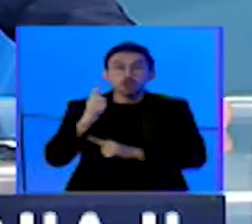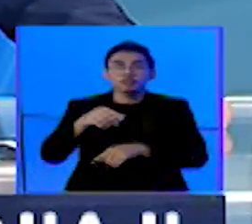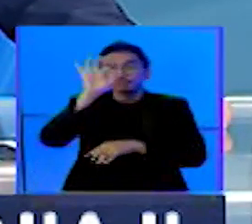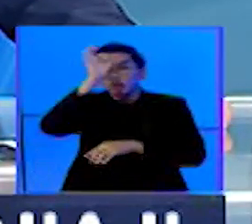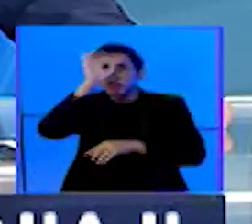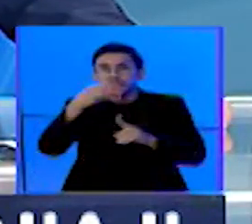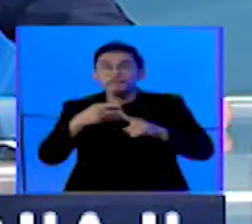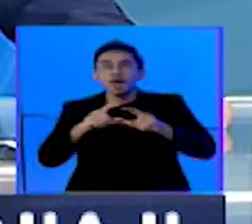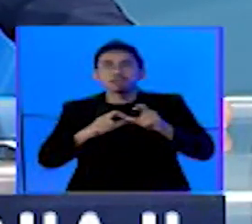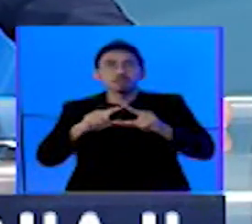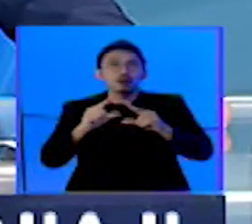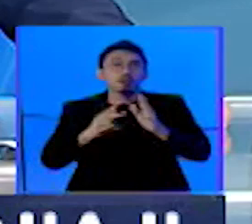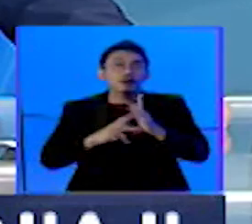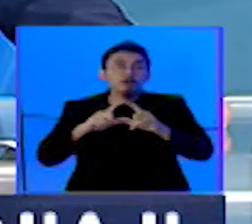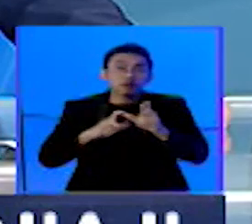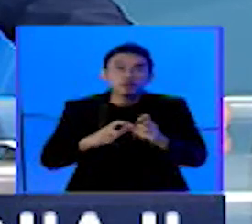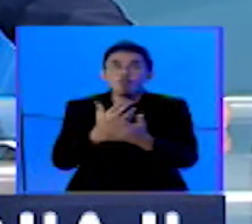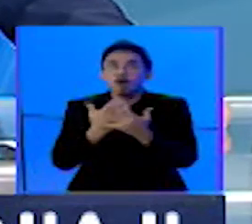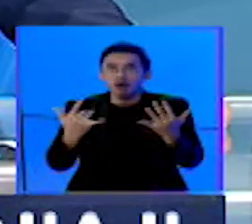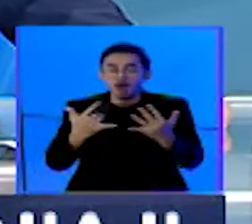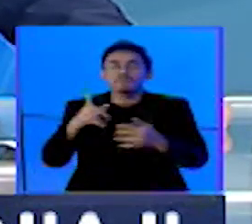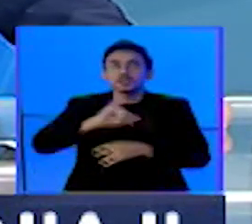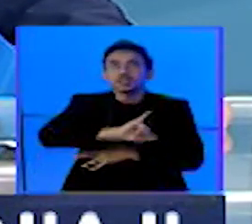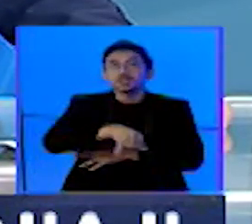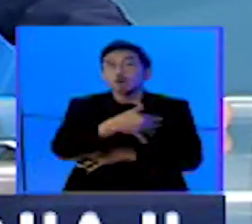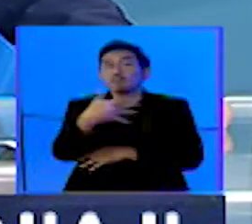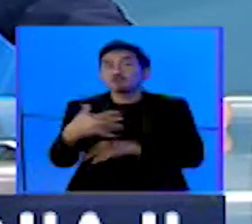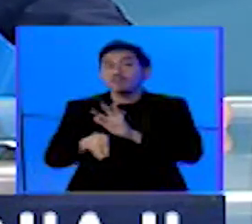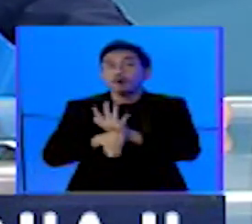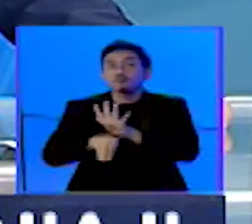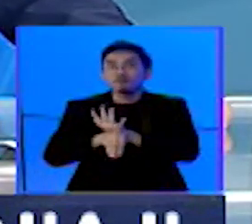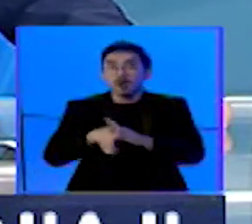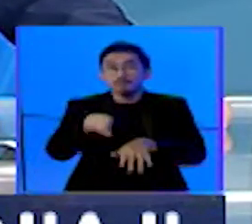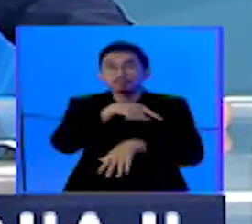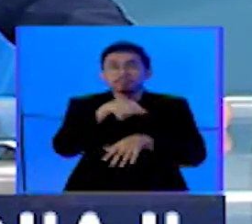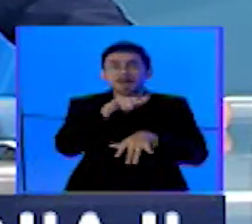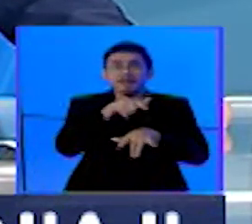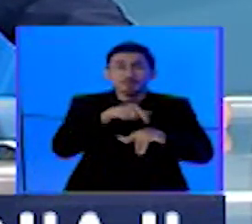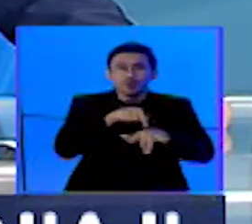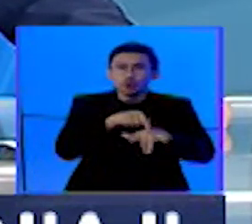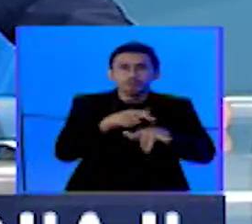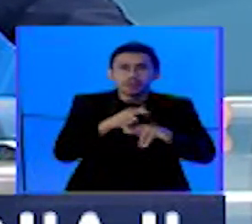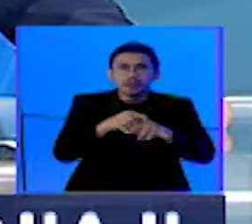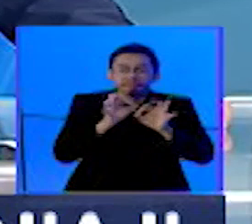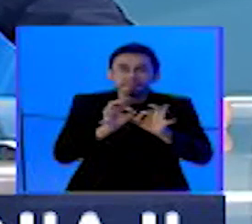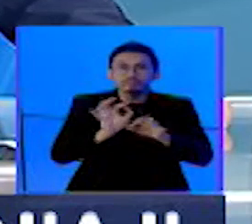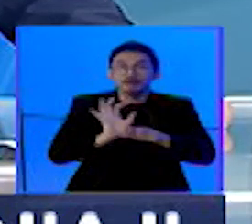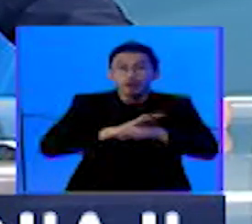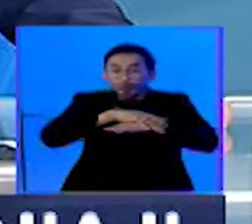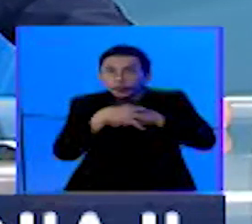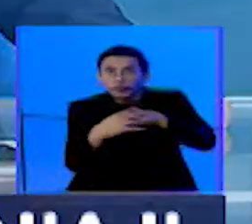di Jayapura, Papua. Pesawat dalam kondisi tidak utuh berada di kedalaman 22 meter di dasar laut Tanjung